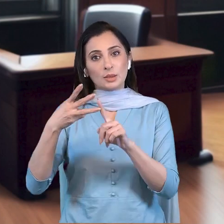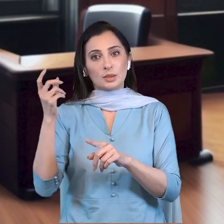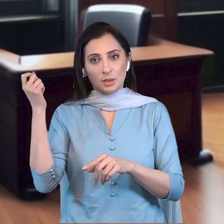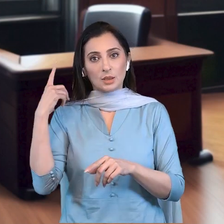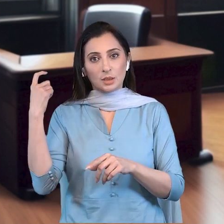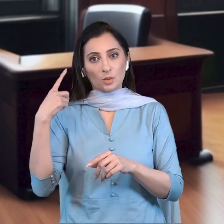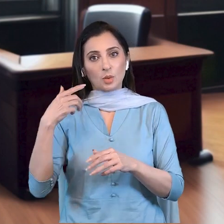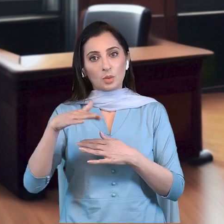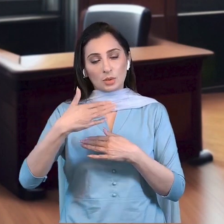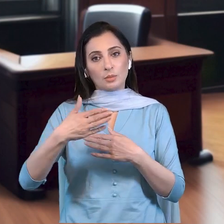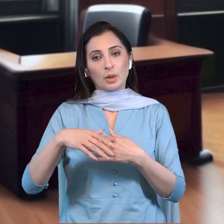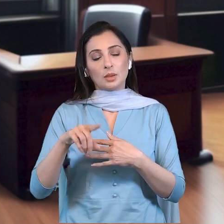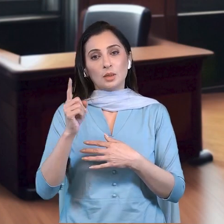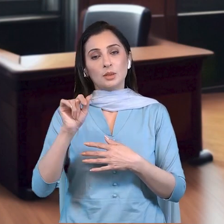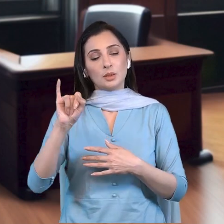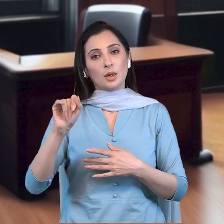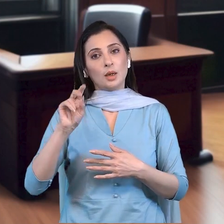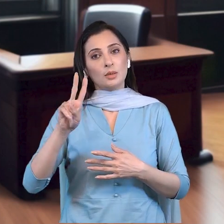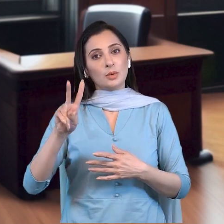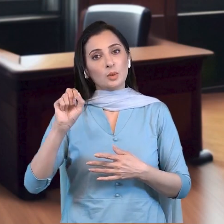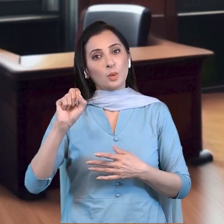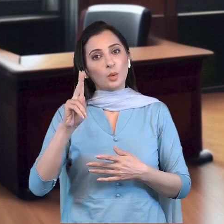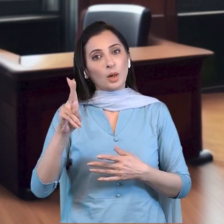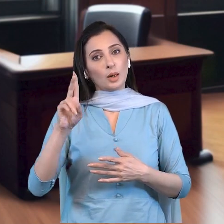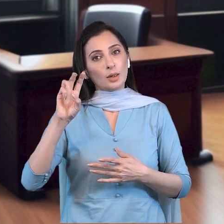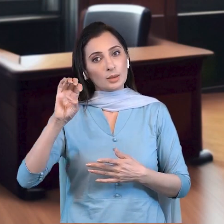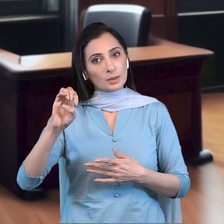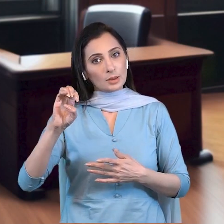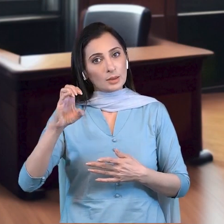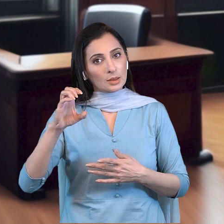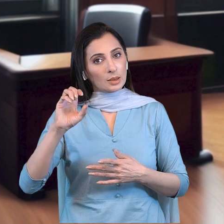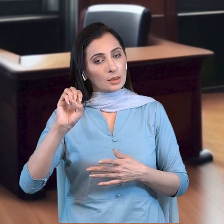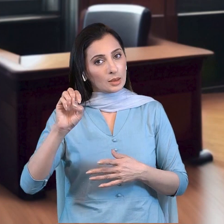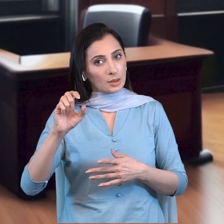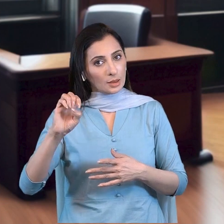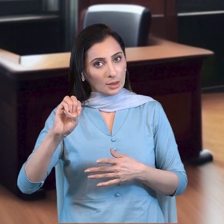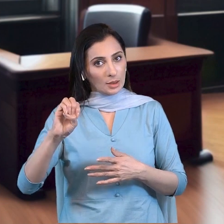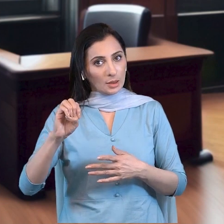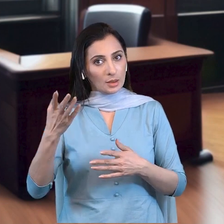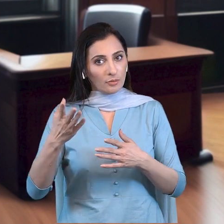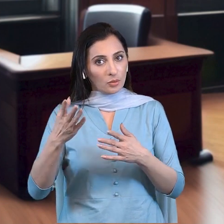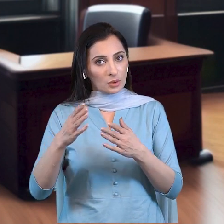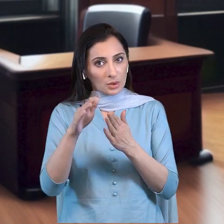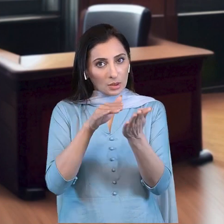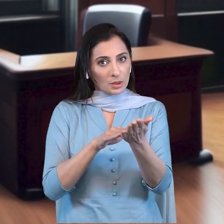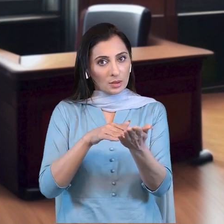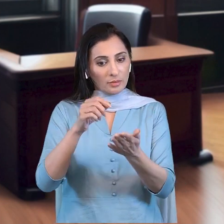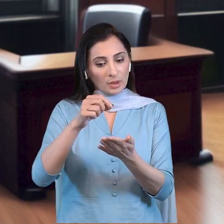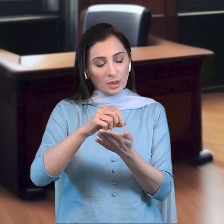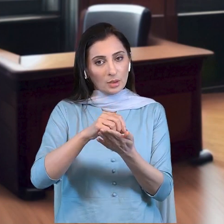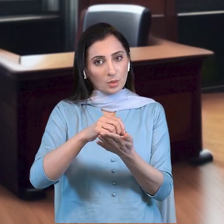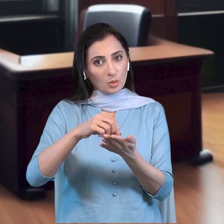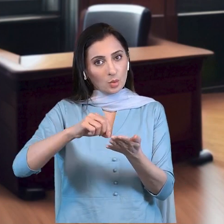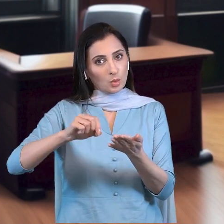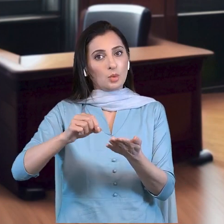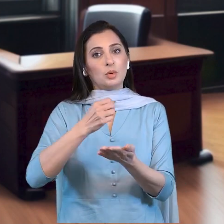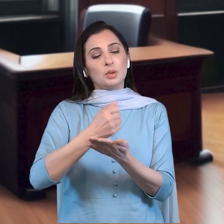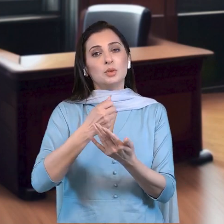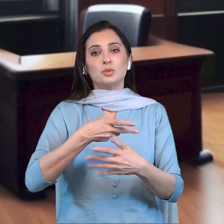ڈائیورس سرٹیفکیٹ ایشو ہو جائے گا. ان دا اینڈ میں یہ کہنا چاہوں گا